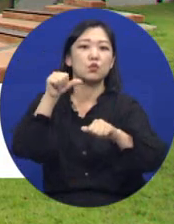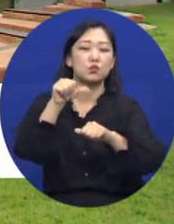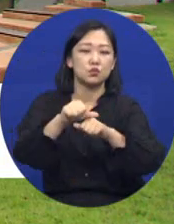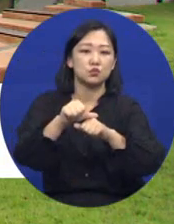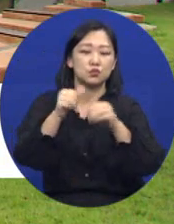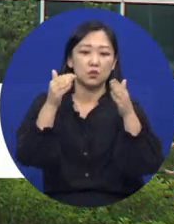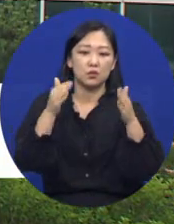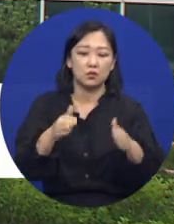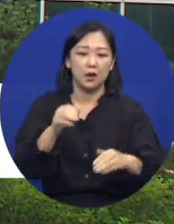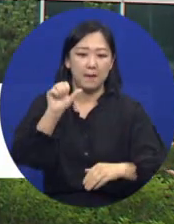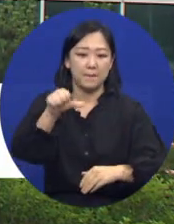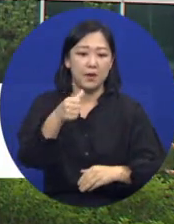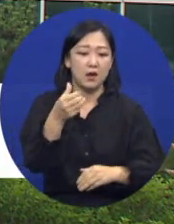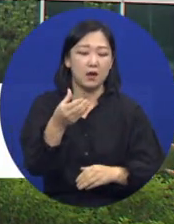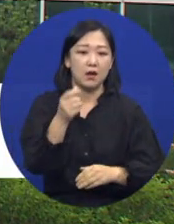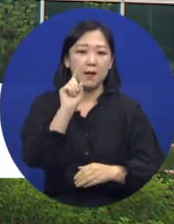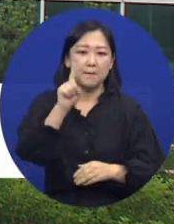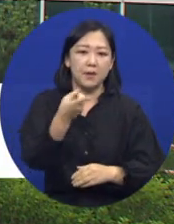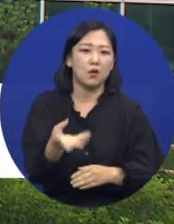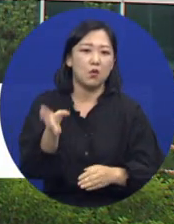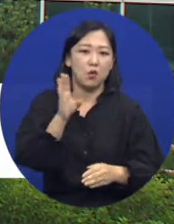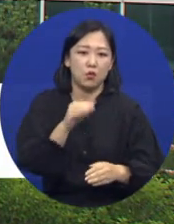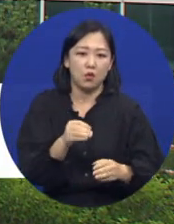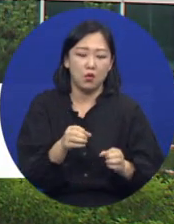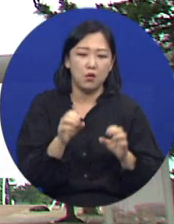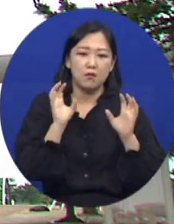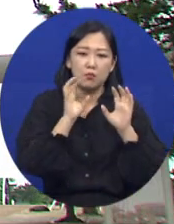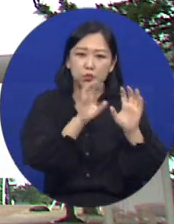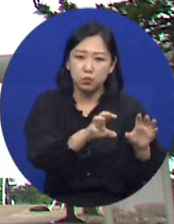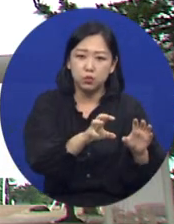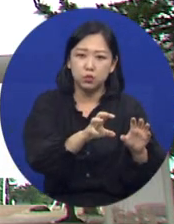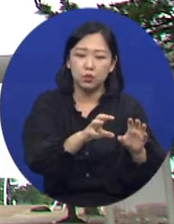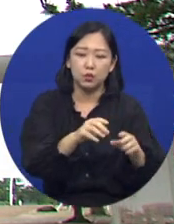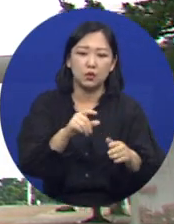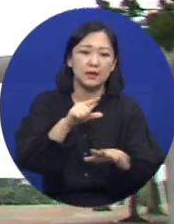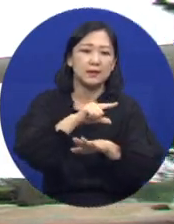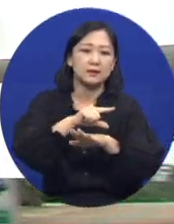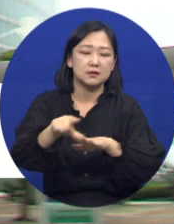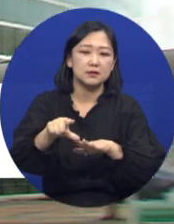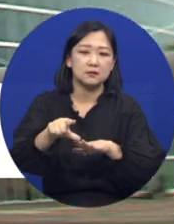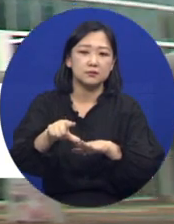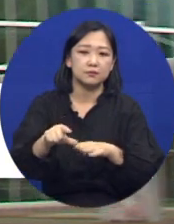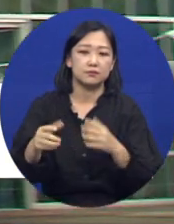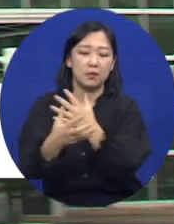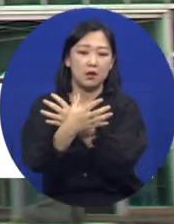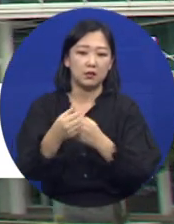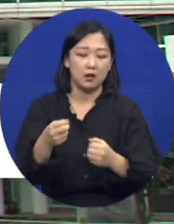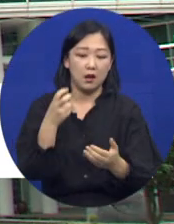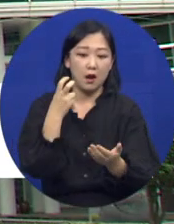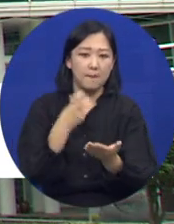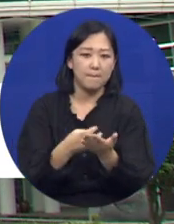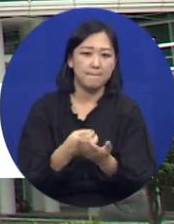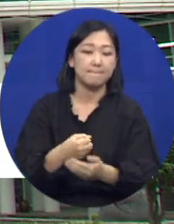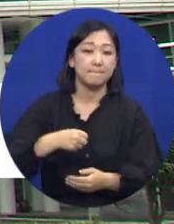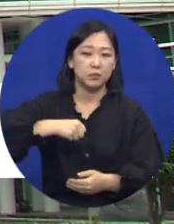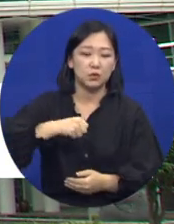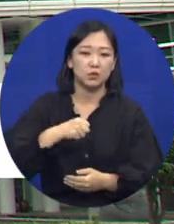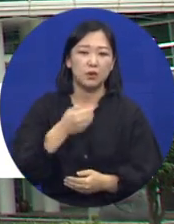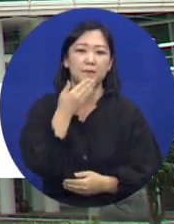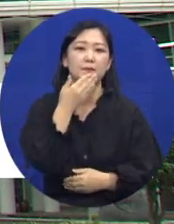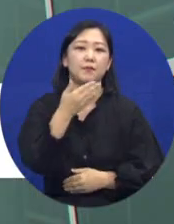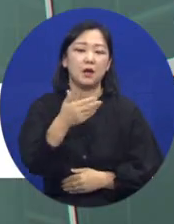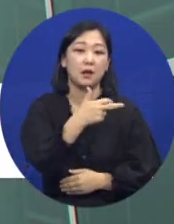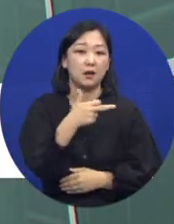업체에게 100억 원대 일감을 수의 계약으로 몰아준 것은 지방계약법을 위반했을 가능성이 크다며